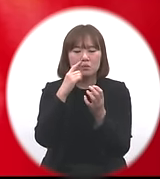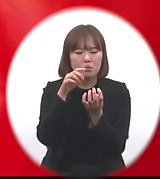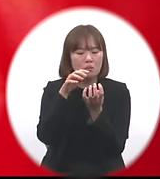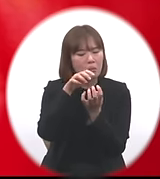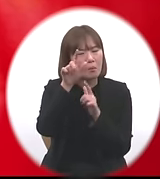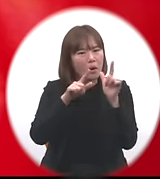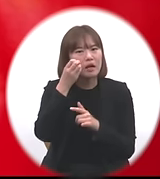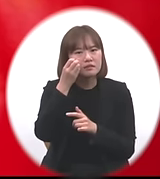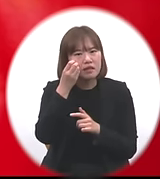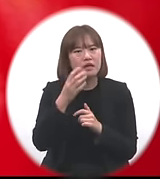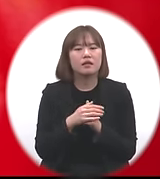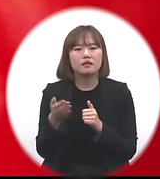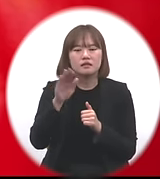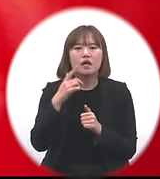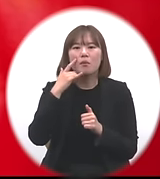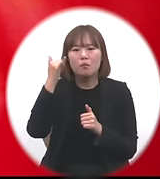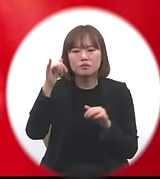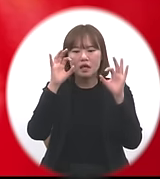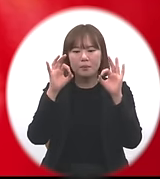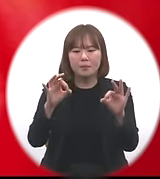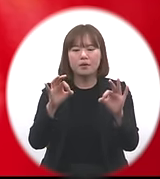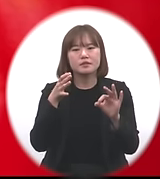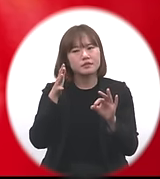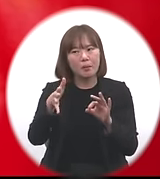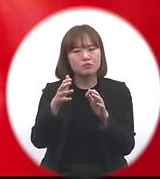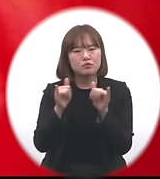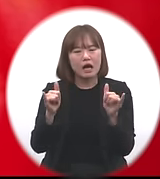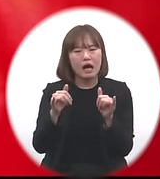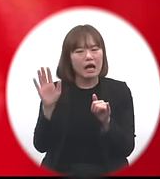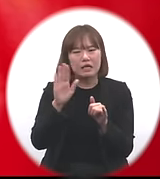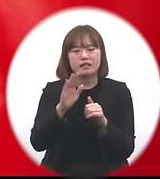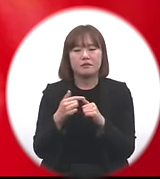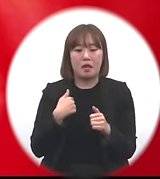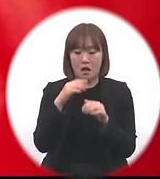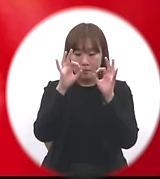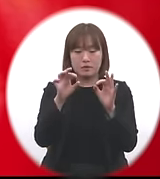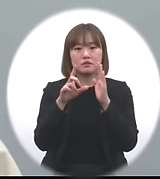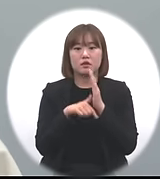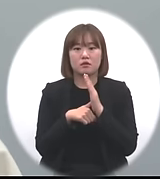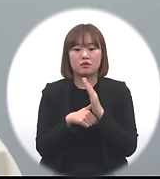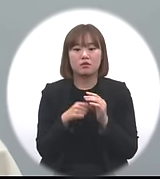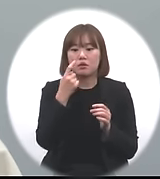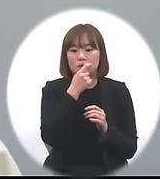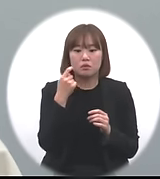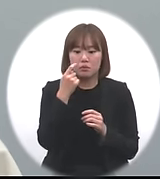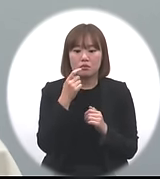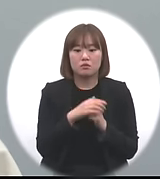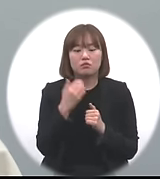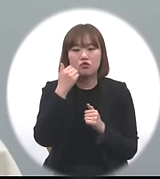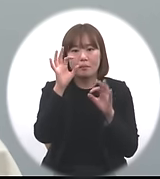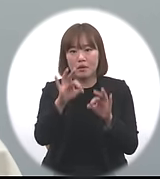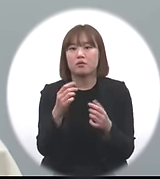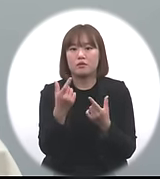보이지 않습니까? 근데 그건 보호자가 보고 있는 비전문가적인 시선이에요. 저 같은 교정 전문의가 보면 예, 이 나올 자리가